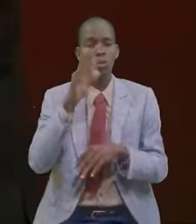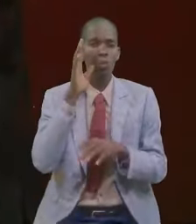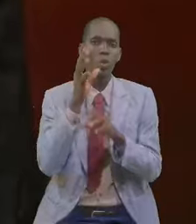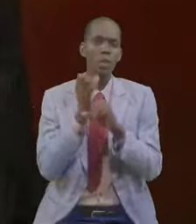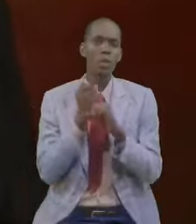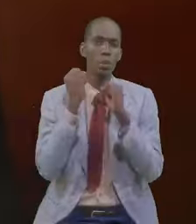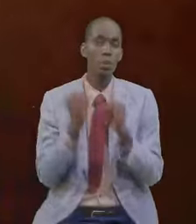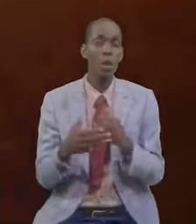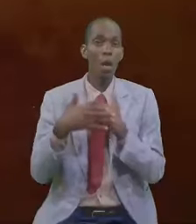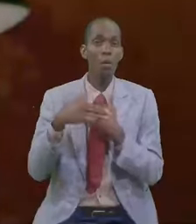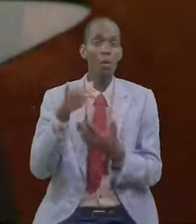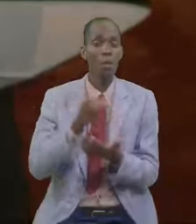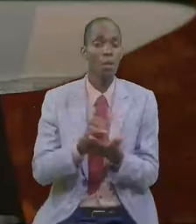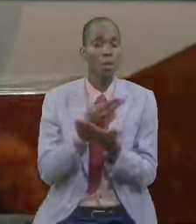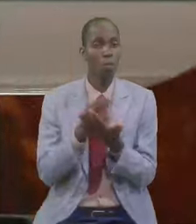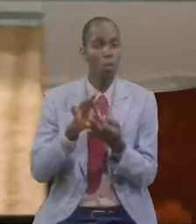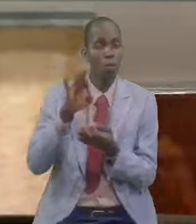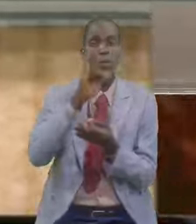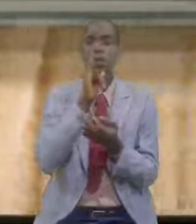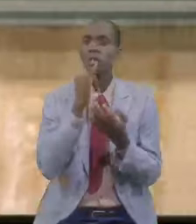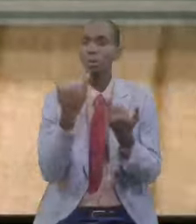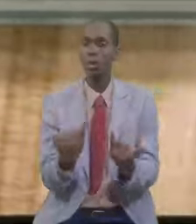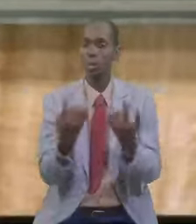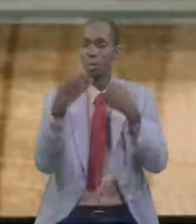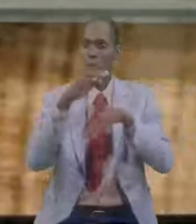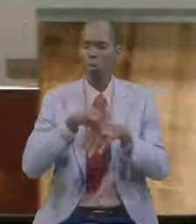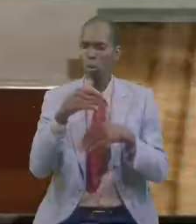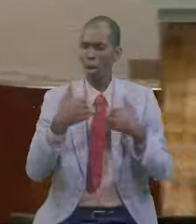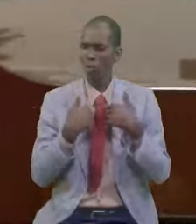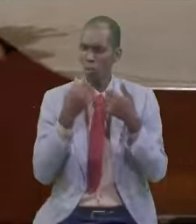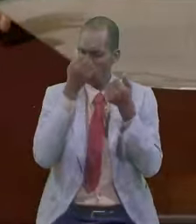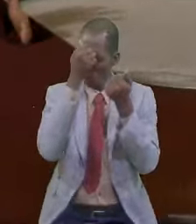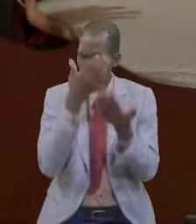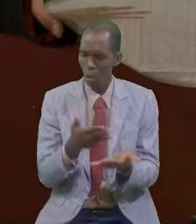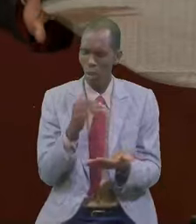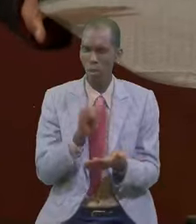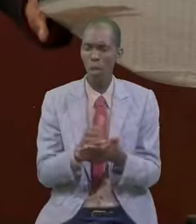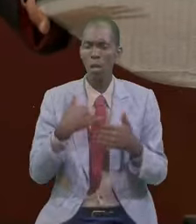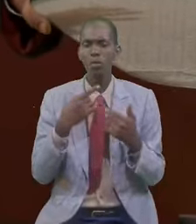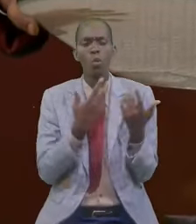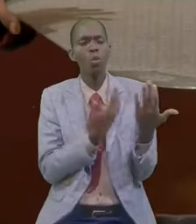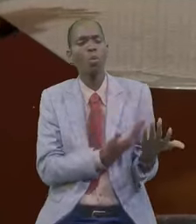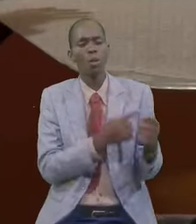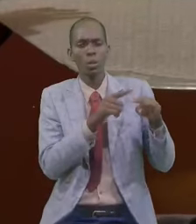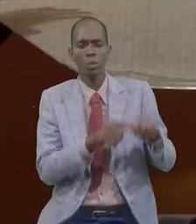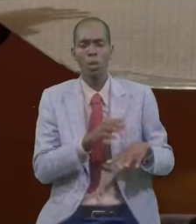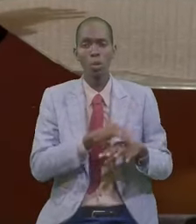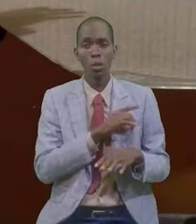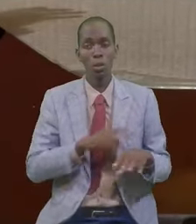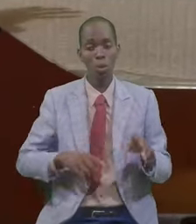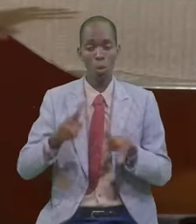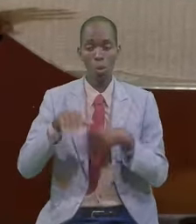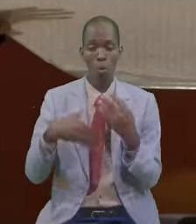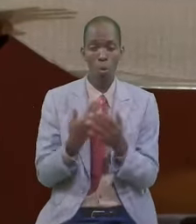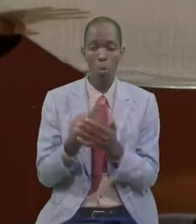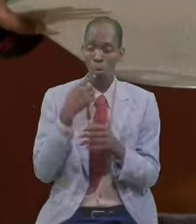une puissance. Le Saint-Esprit survenant sur vous. Est-ce que vous avez fait cela? Est-ce que vous êtes attendu? Ceux qui se confient à l'Éternel renouvellent